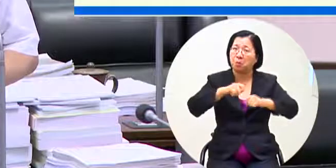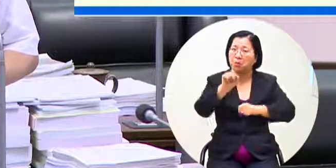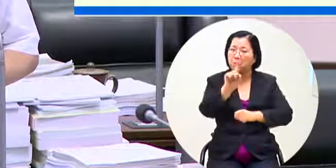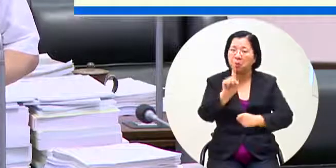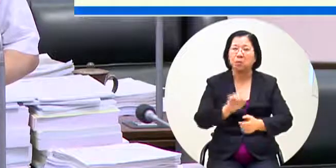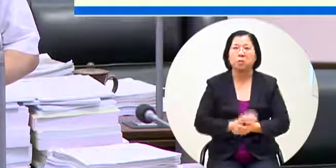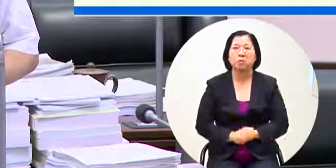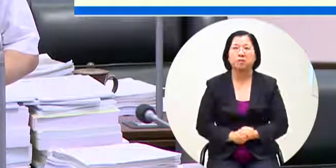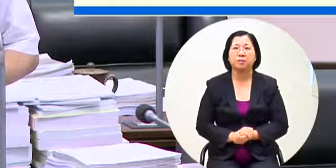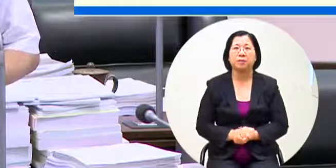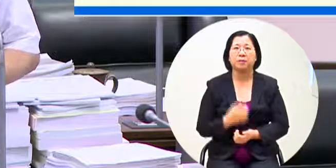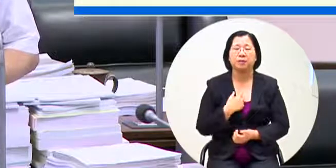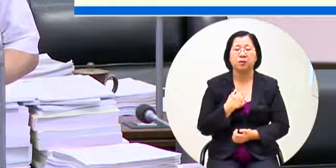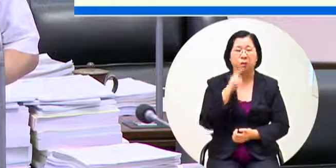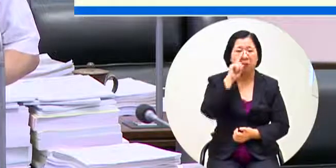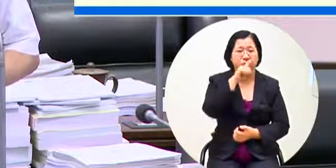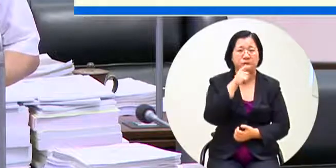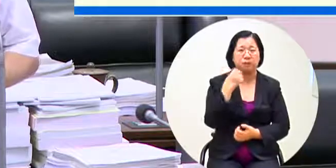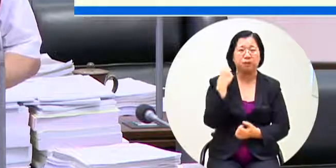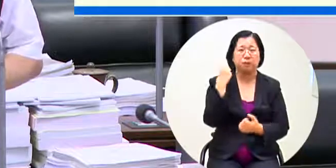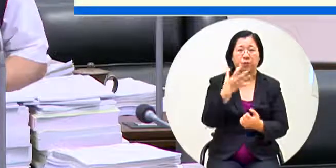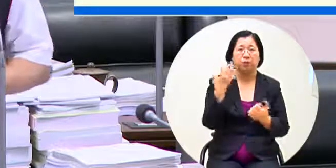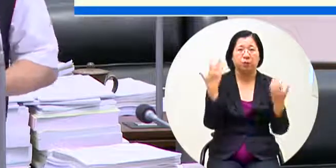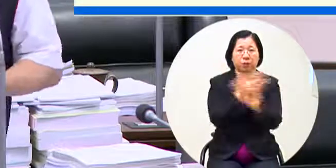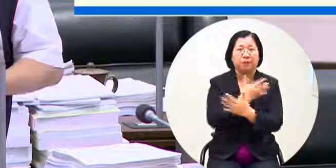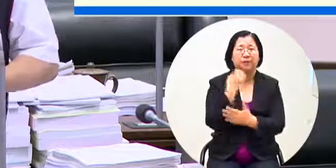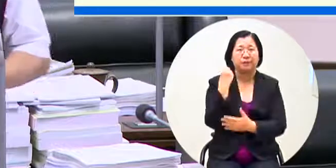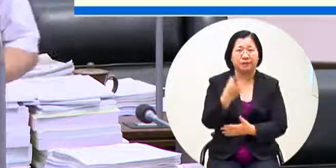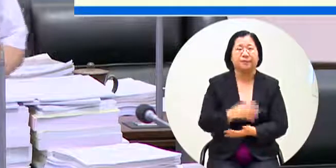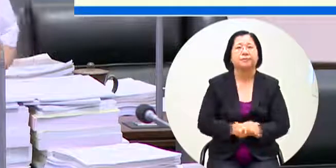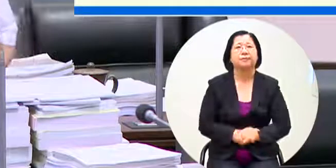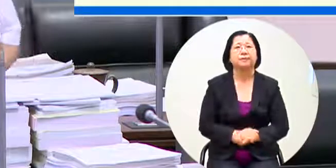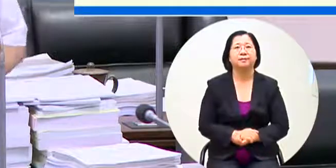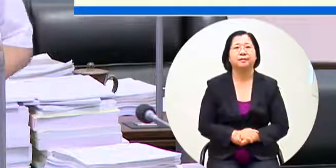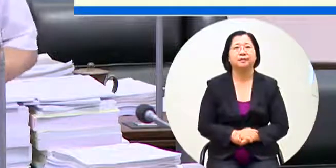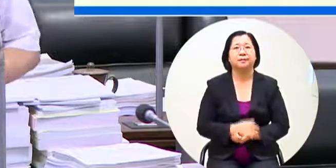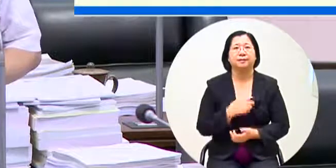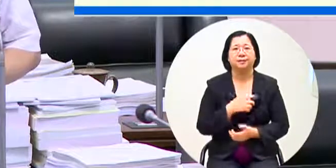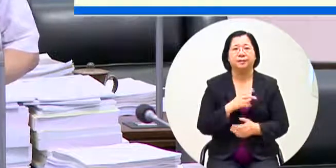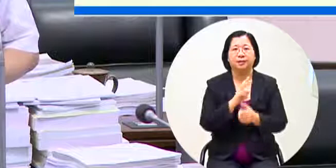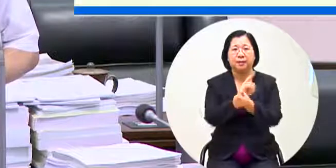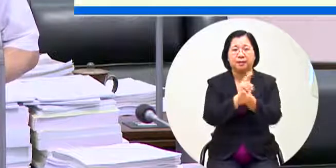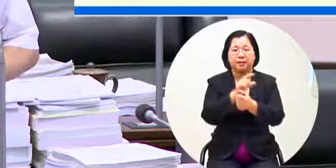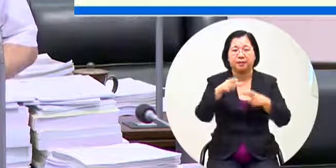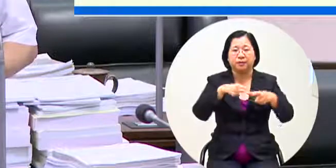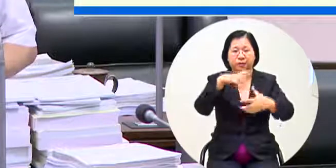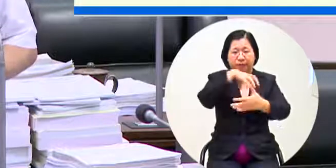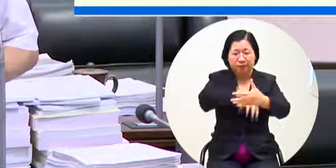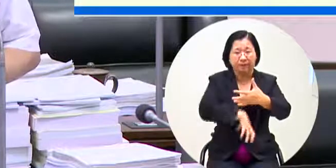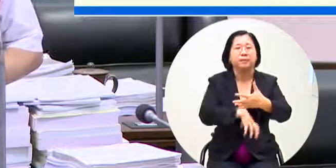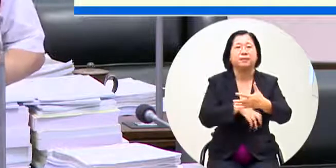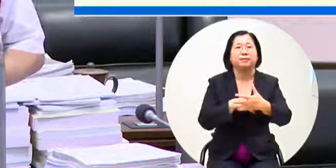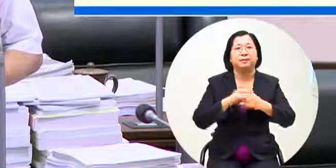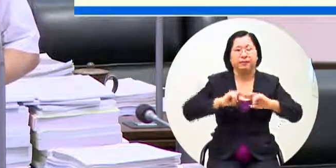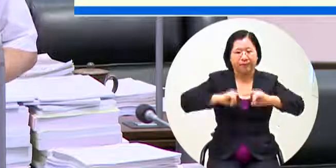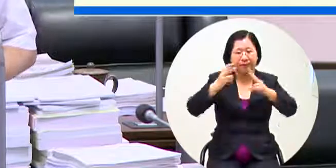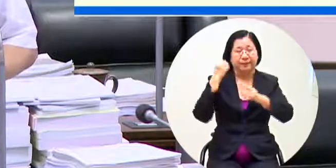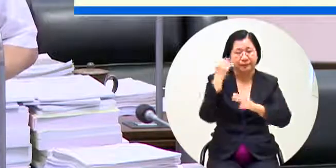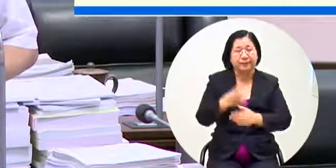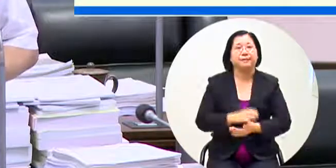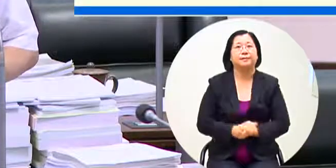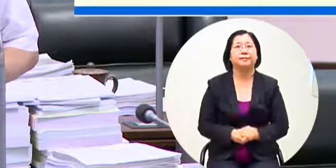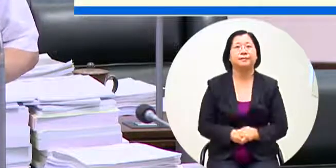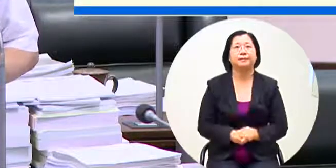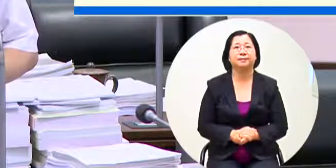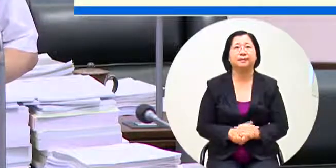个工临门这个厂来吼就地更新哦。好名叫做新市青啦吼，